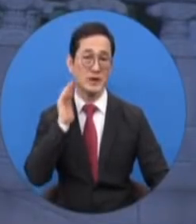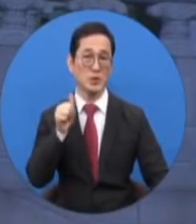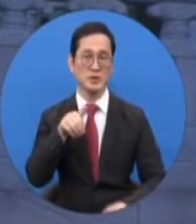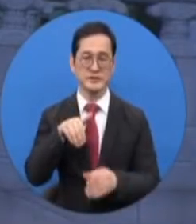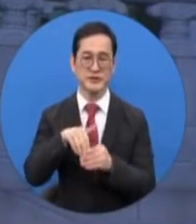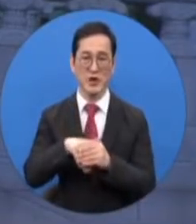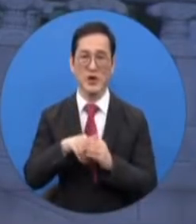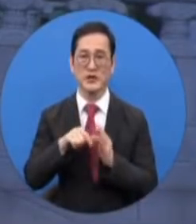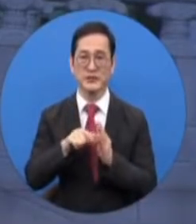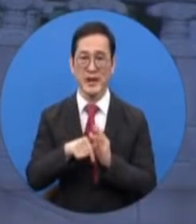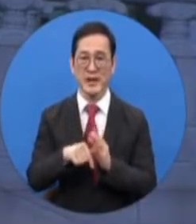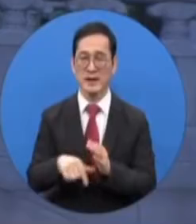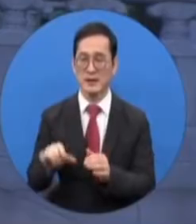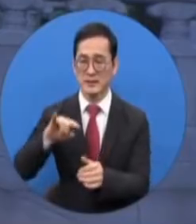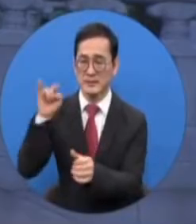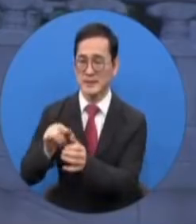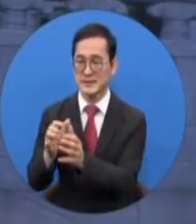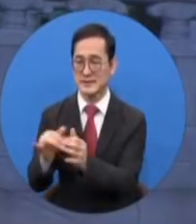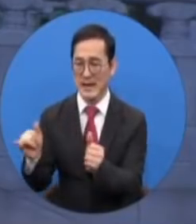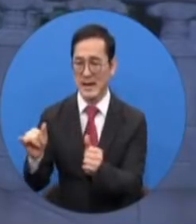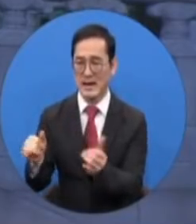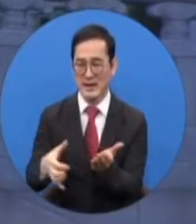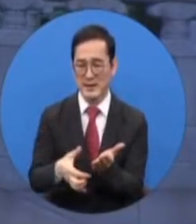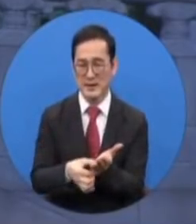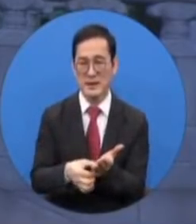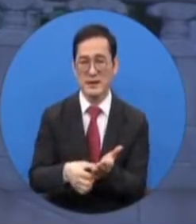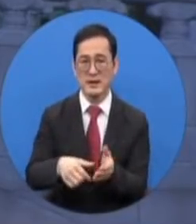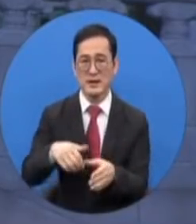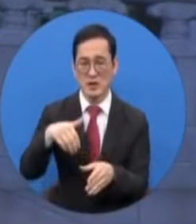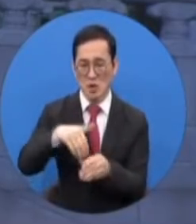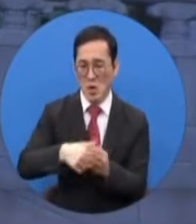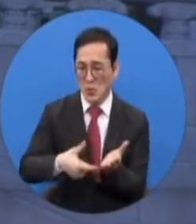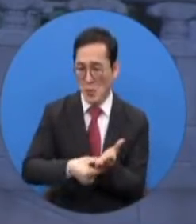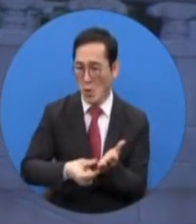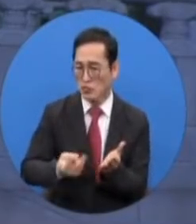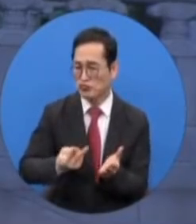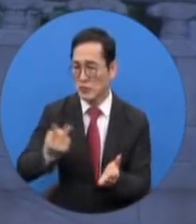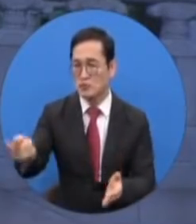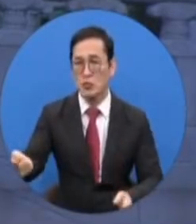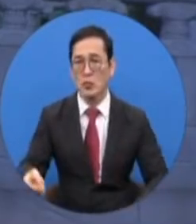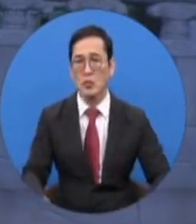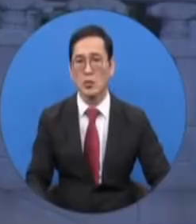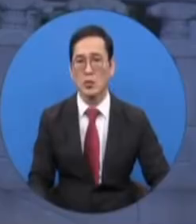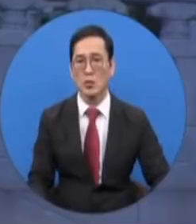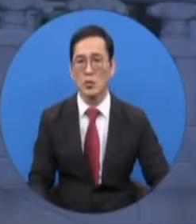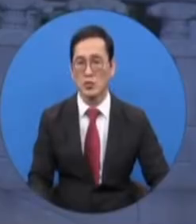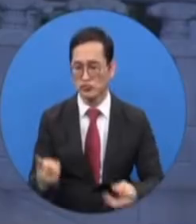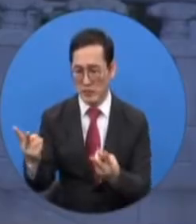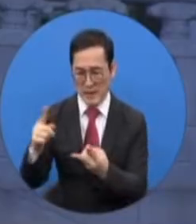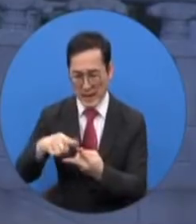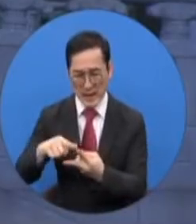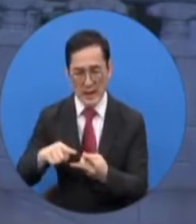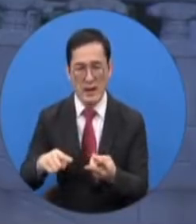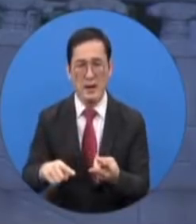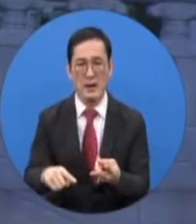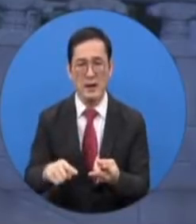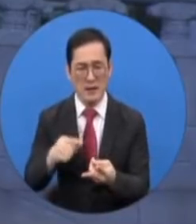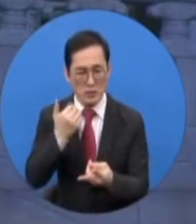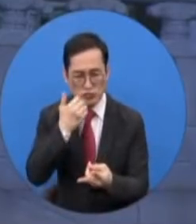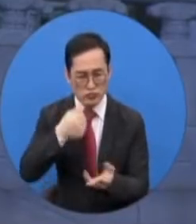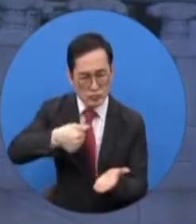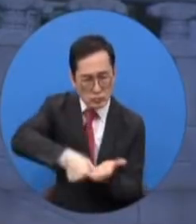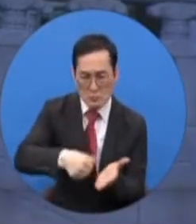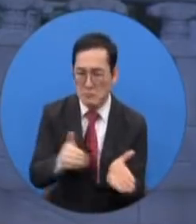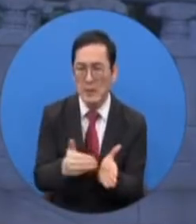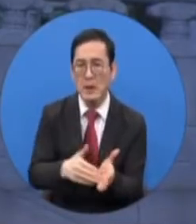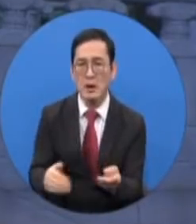확진자들에게 두 장의 투표지가 제공되지 않는가 하면 그 두 장 중 한 장은 특정 후보에게 찍혀져 있는 것. 그런가 하면 국민의 소중한 한 표